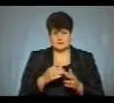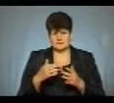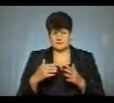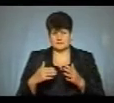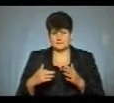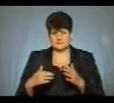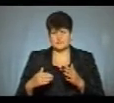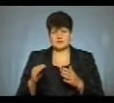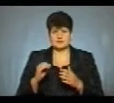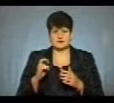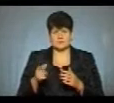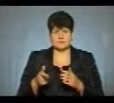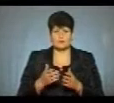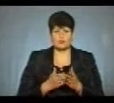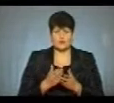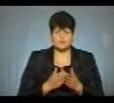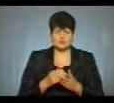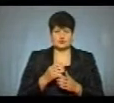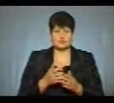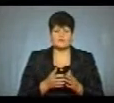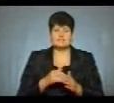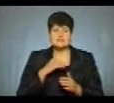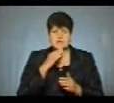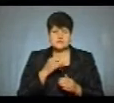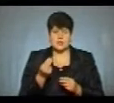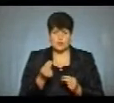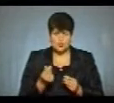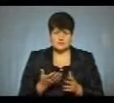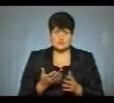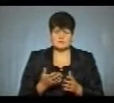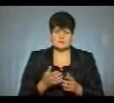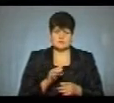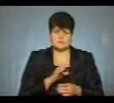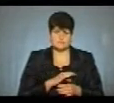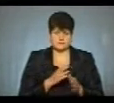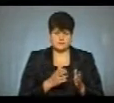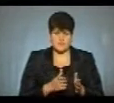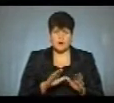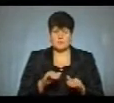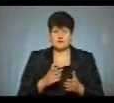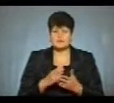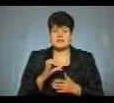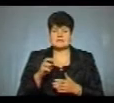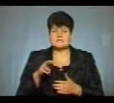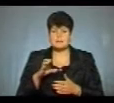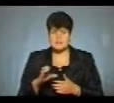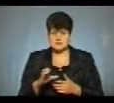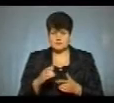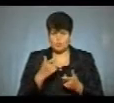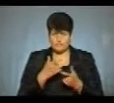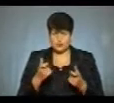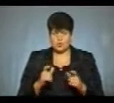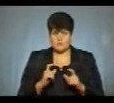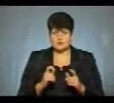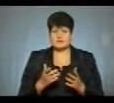наступні житлово-комунальні послуги, якщо вистачає вже коштів за спожиті розрахунки. Після того надходить смс-повідомлення, я одержав час